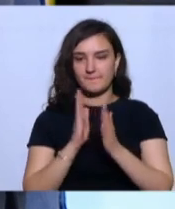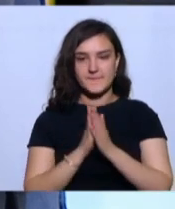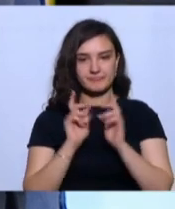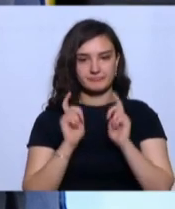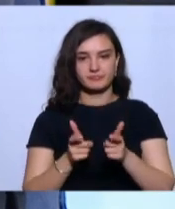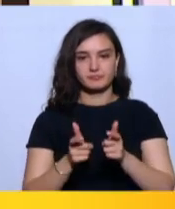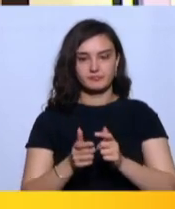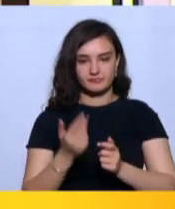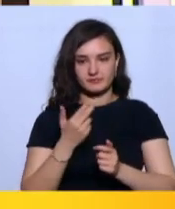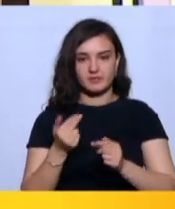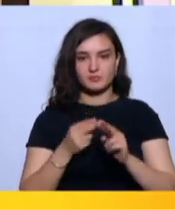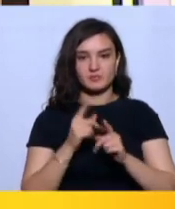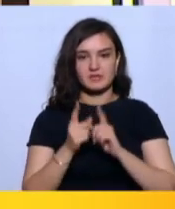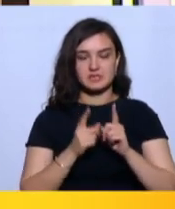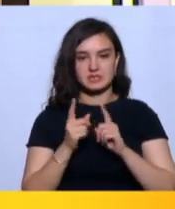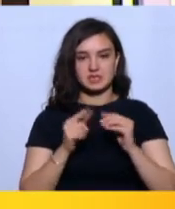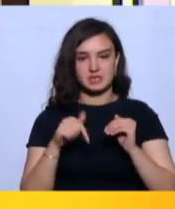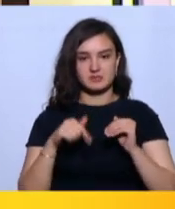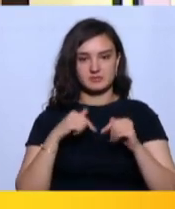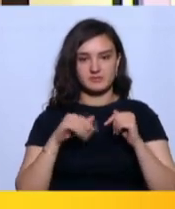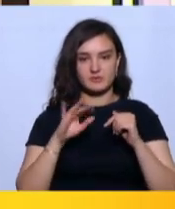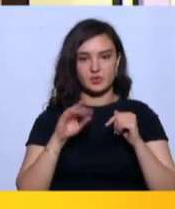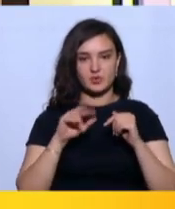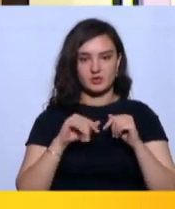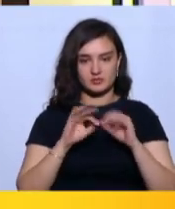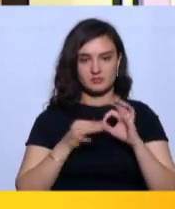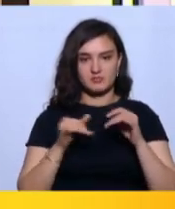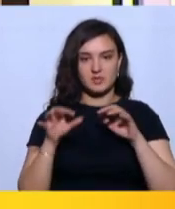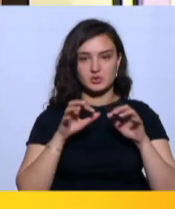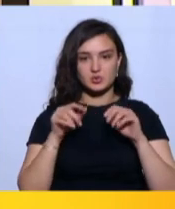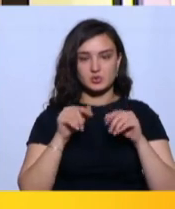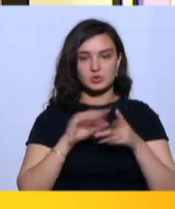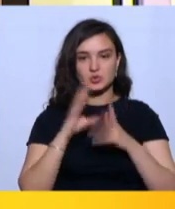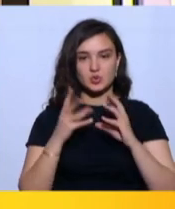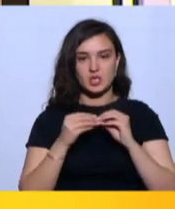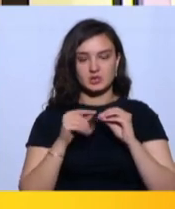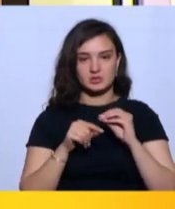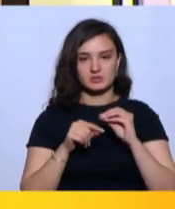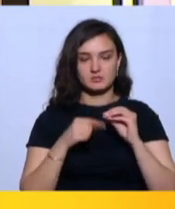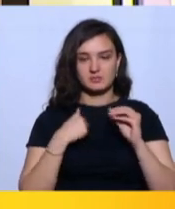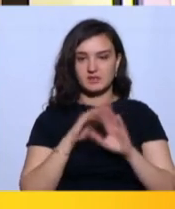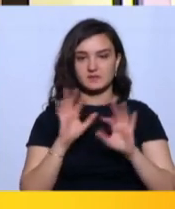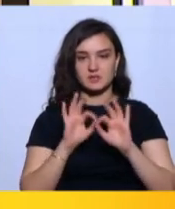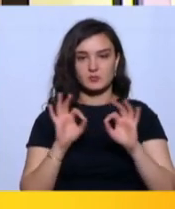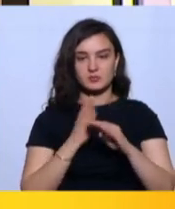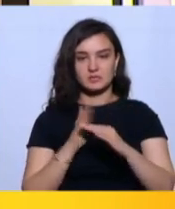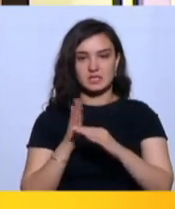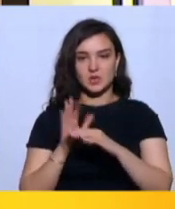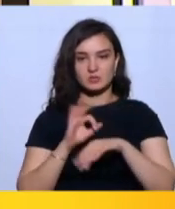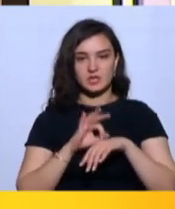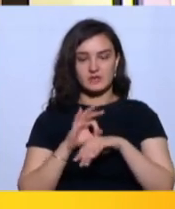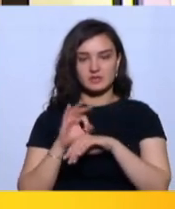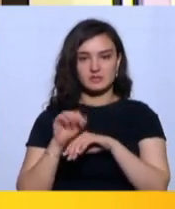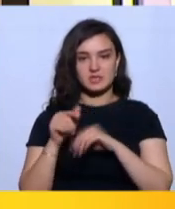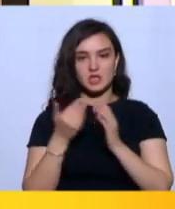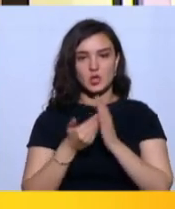აბსოლუტურად. ამიტომ ვაწესრიგებთ ფლორას. მე შემთხვევით არ მიჭირავს ახლა მაწონი, ეს არის ზოგადი პრინციპი. მე არ ვლაპარაკობ ცალკეულ დაავადებებზე,